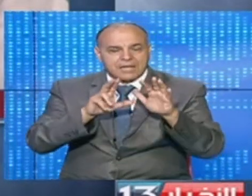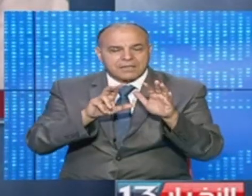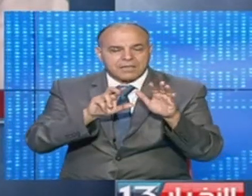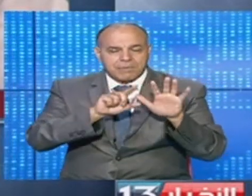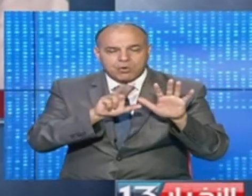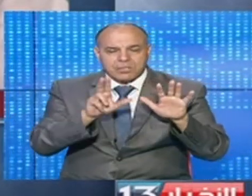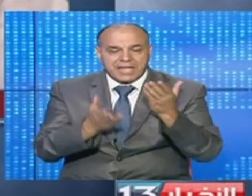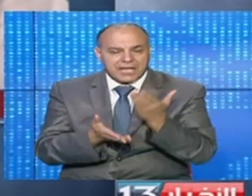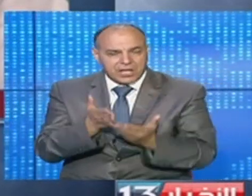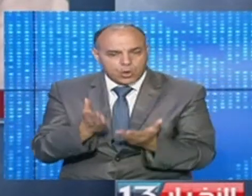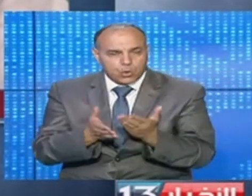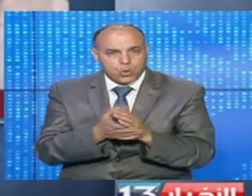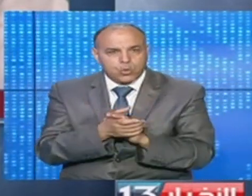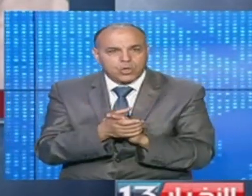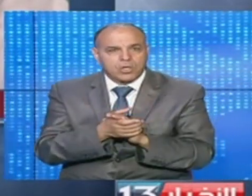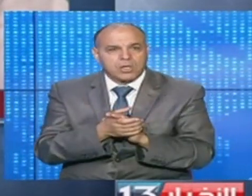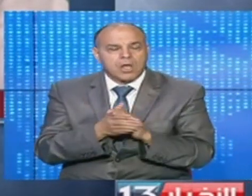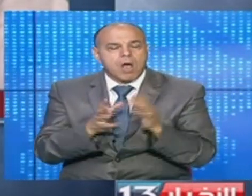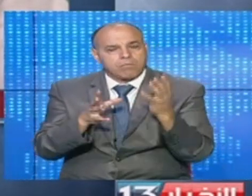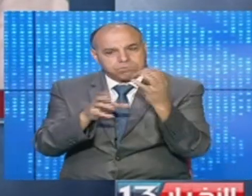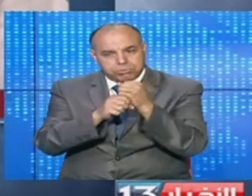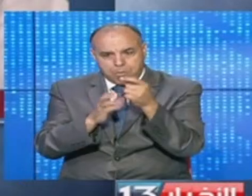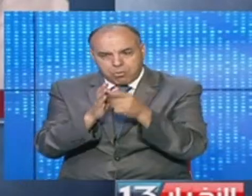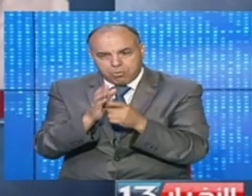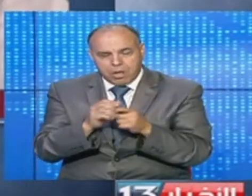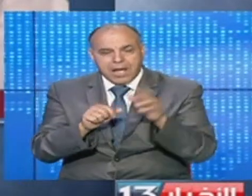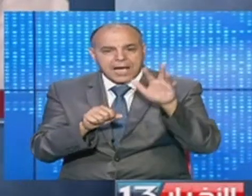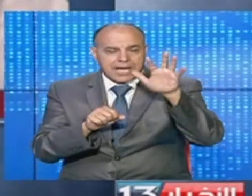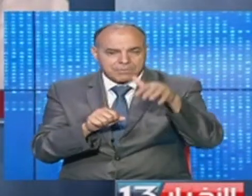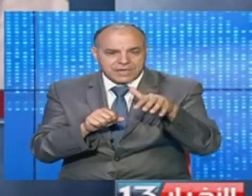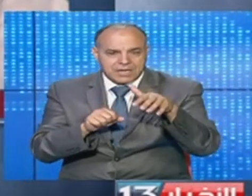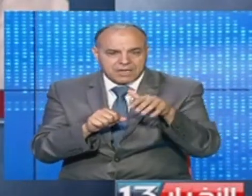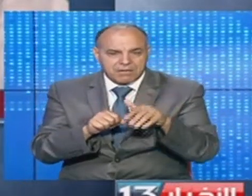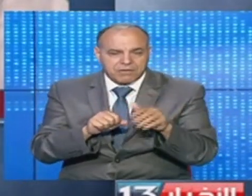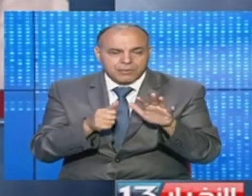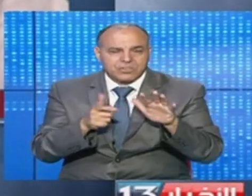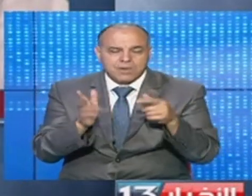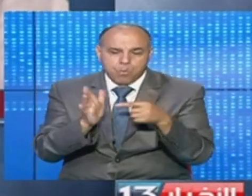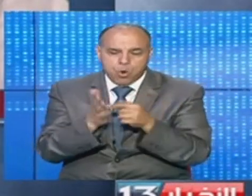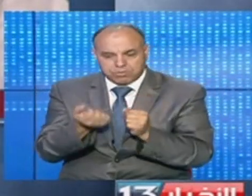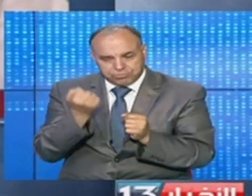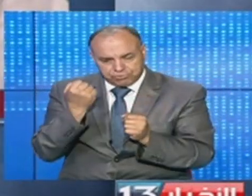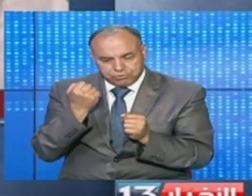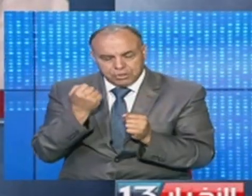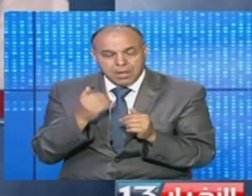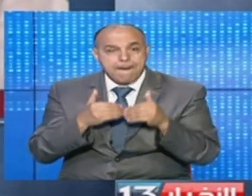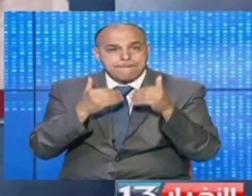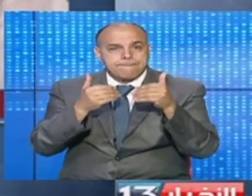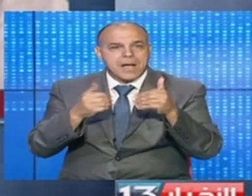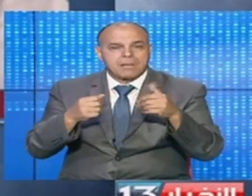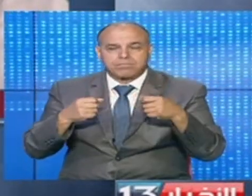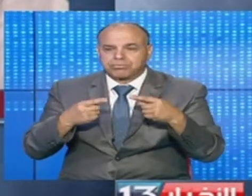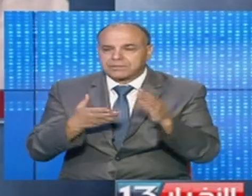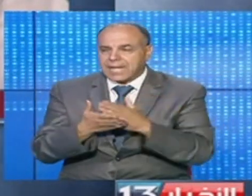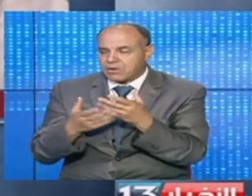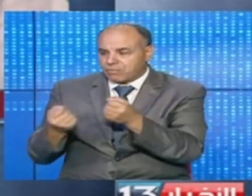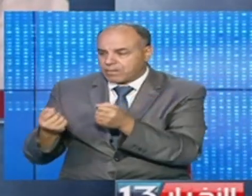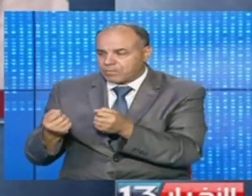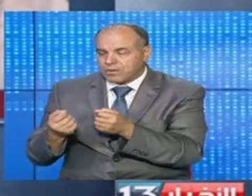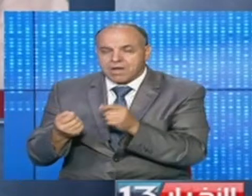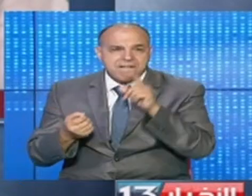وسبعين كيلوغراما والتي جمعت خمسه الاف وخمس وستين نقطه في مسار الدورات التاهيليه